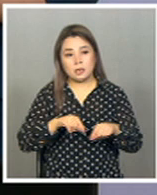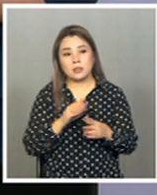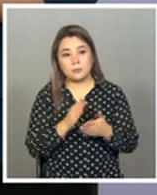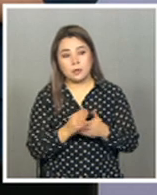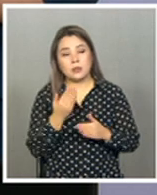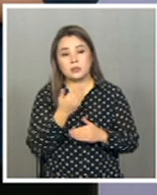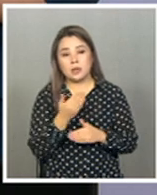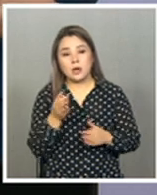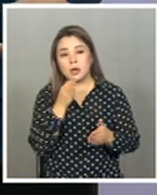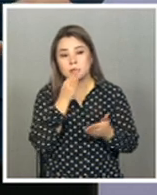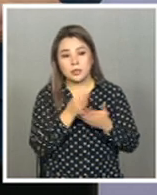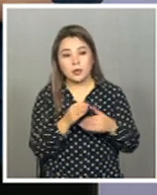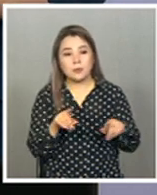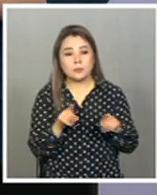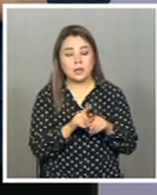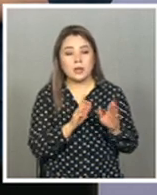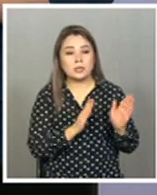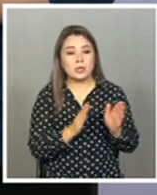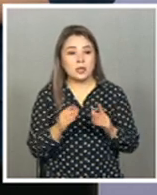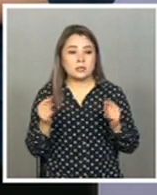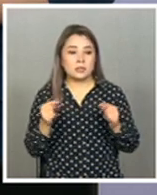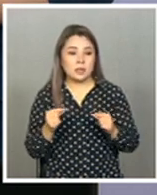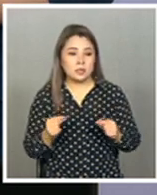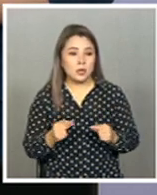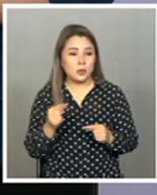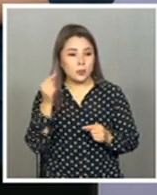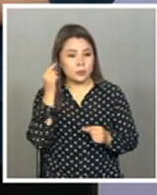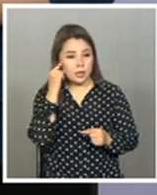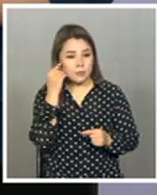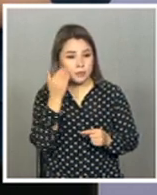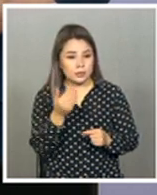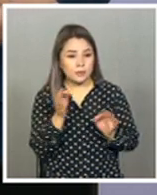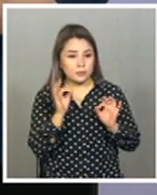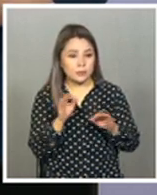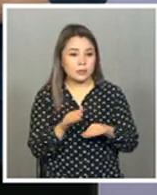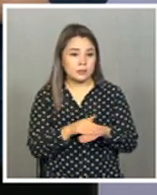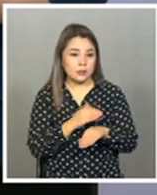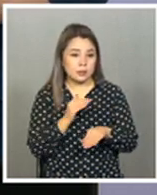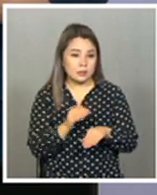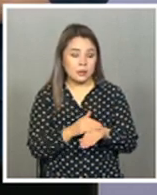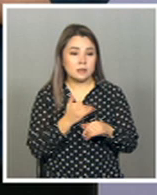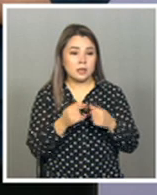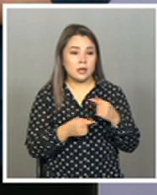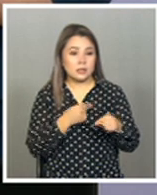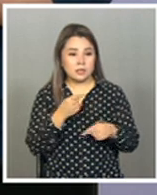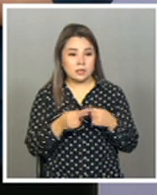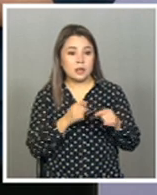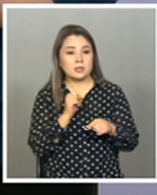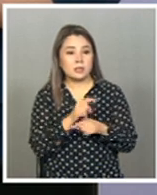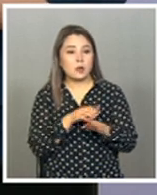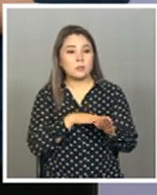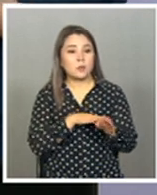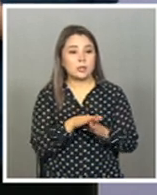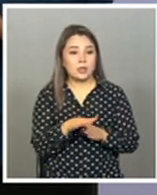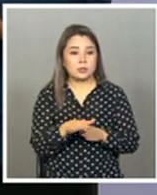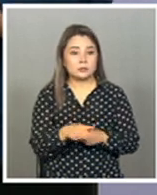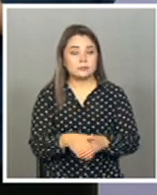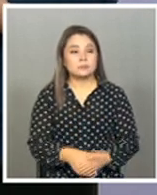Сіздердің жауаптарыңыз ретімен сәйкес келді деген ойдамын. Жарайсыздар, енді келесі тапсырмамызға көшейік.